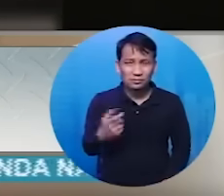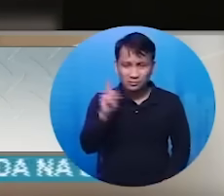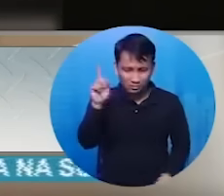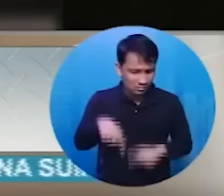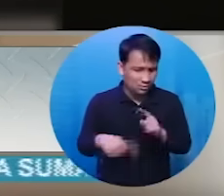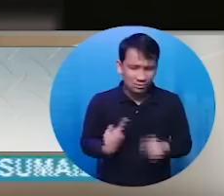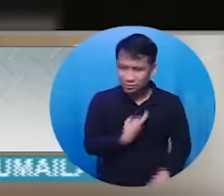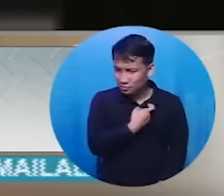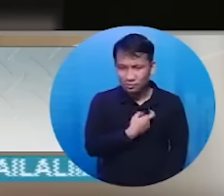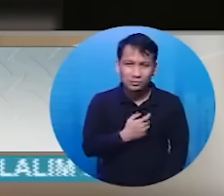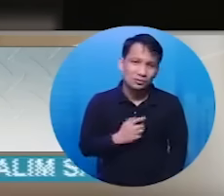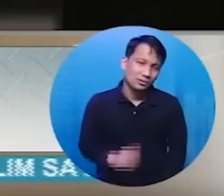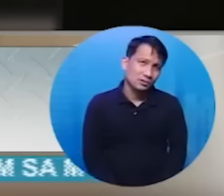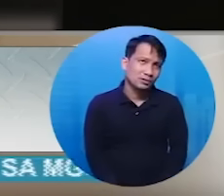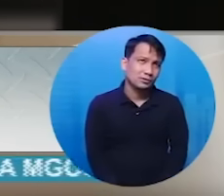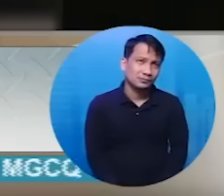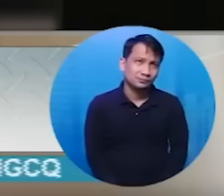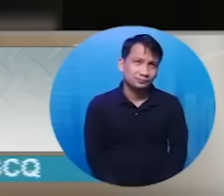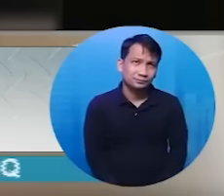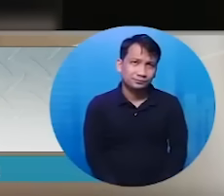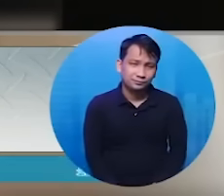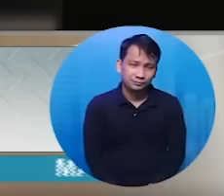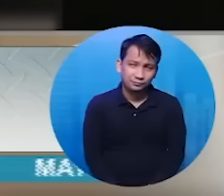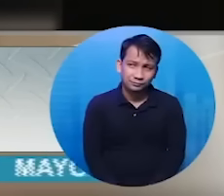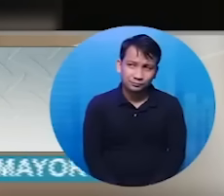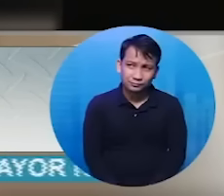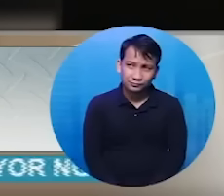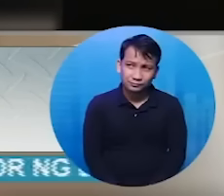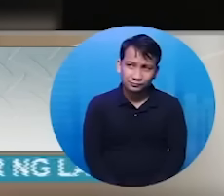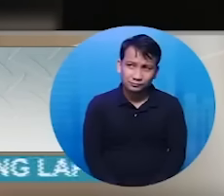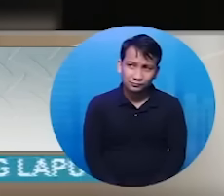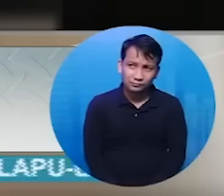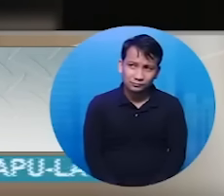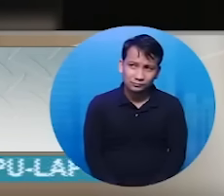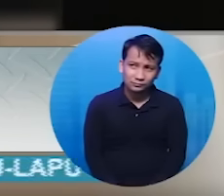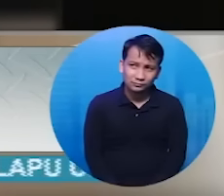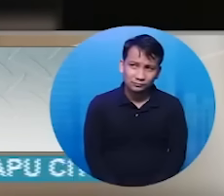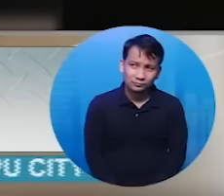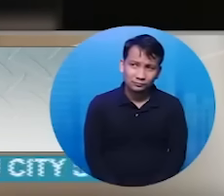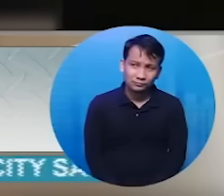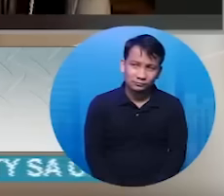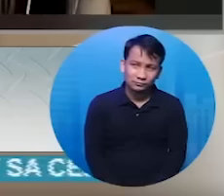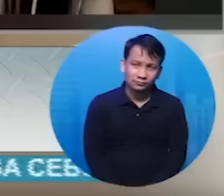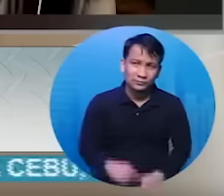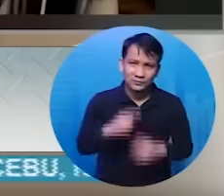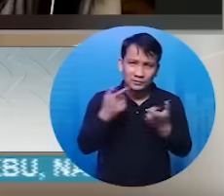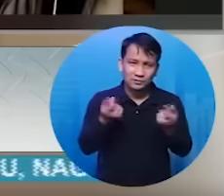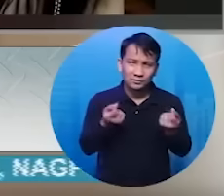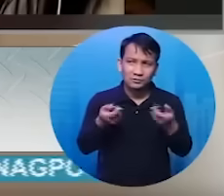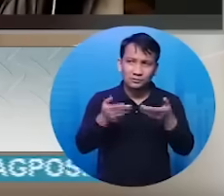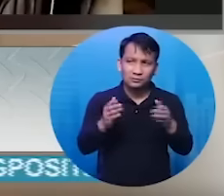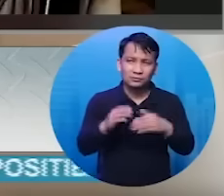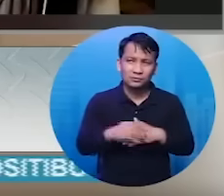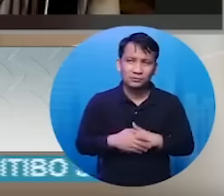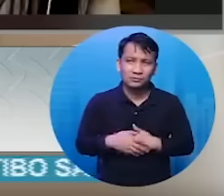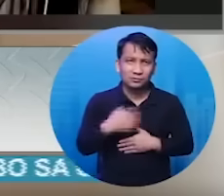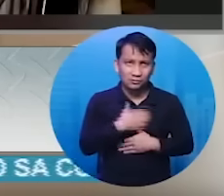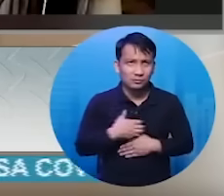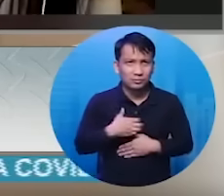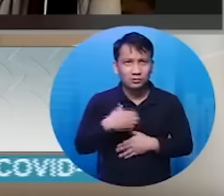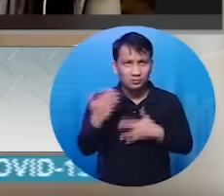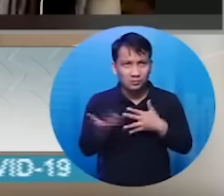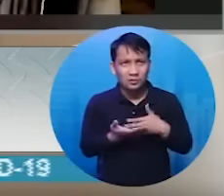nasasaktan. Di ba? Sir Rapi, okay na lang, okay na po yun. Ganun na lang po yung decision kaso ko